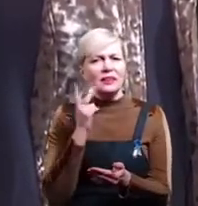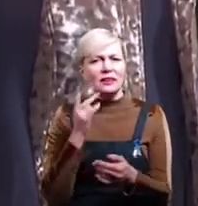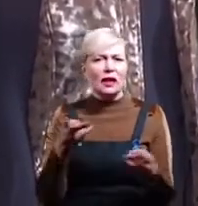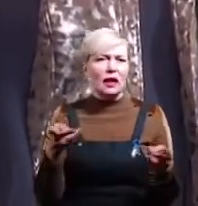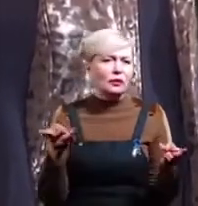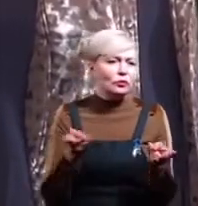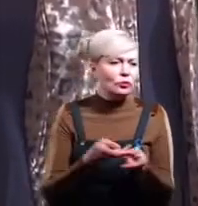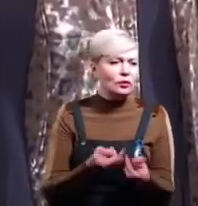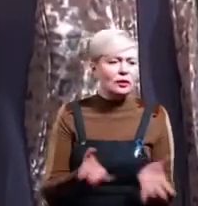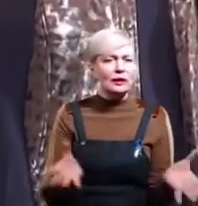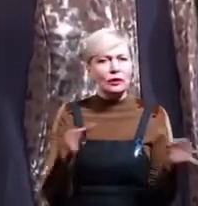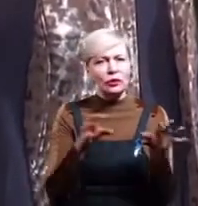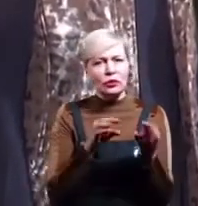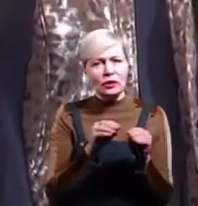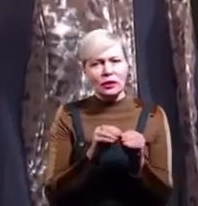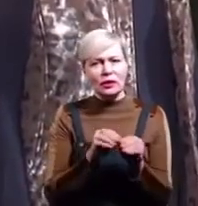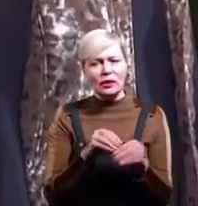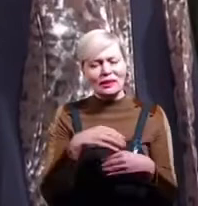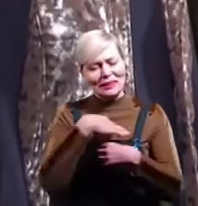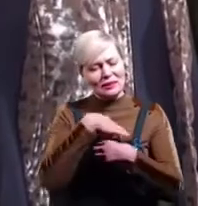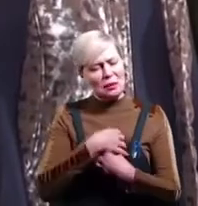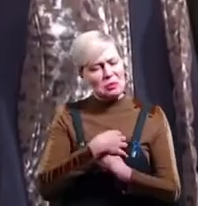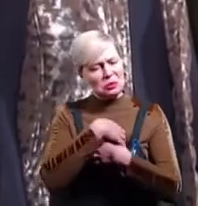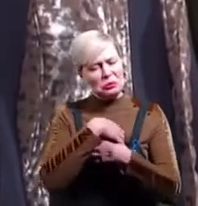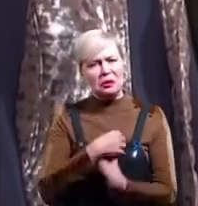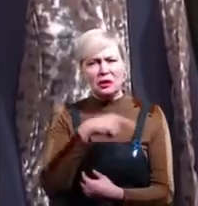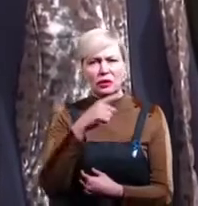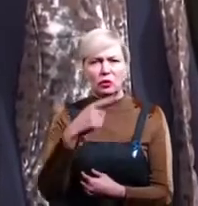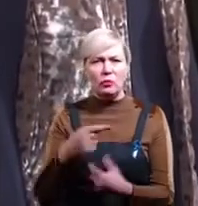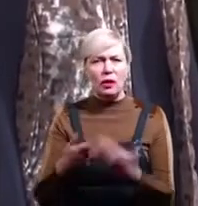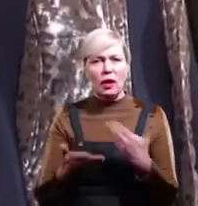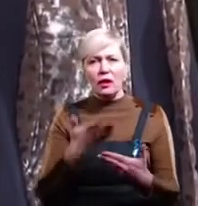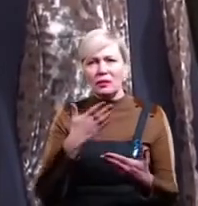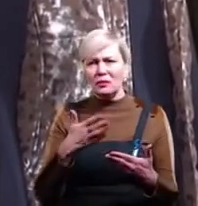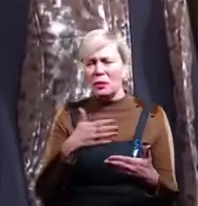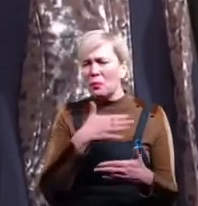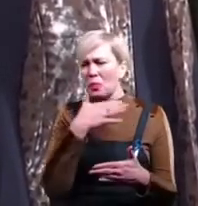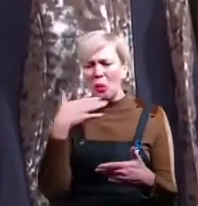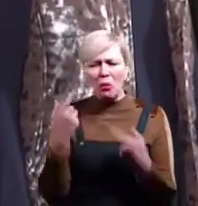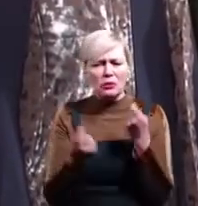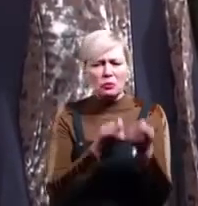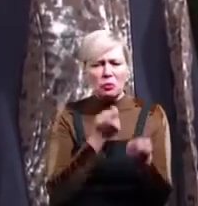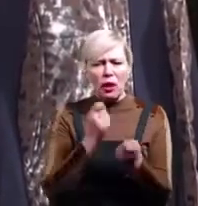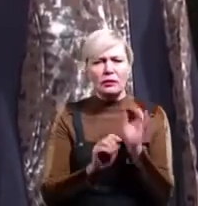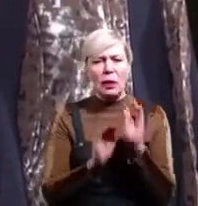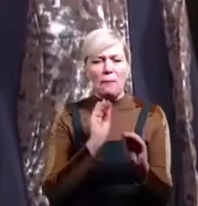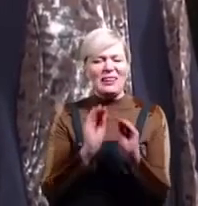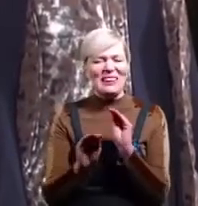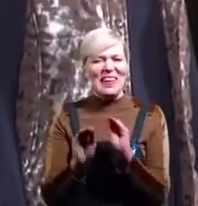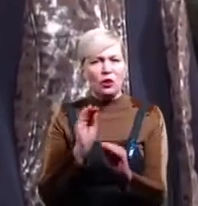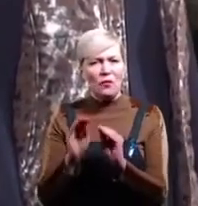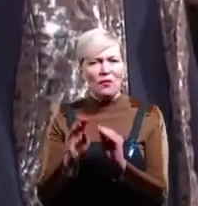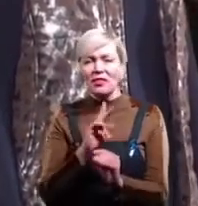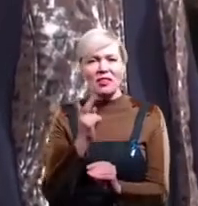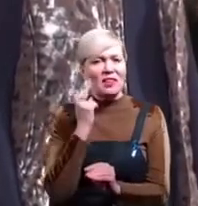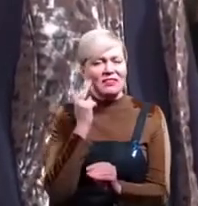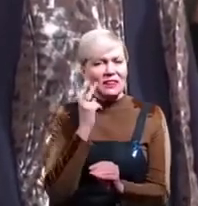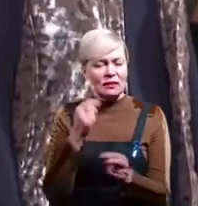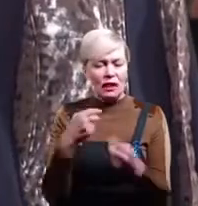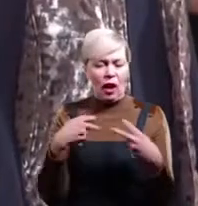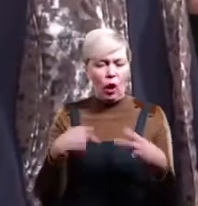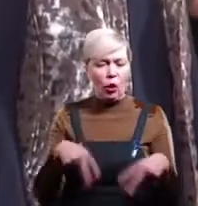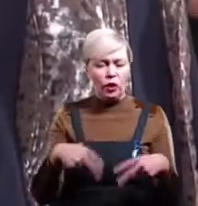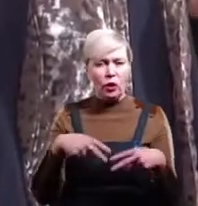соединить с самой драматургией номера, потому что есть много нюансов постановочных, и не всегда хореография